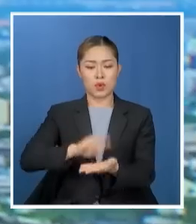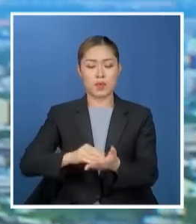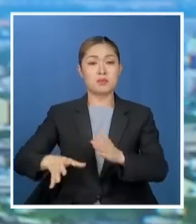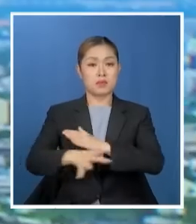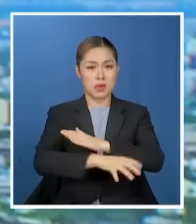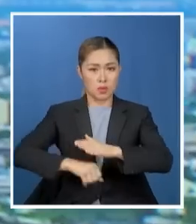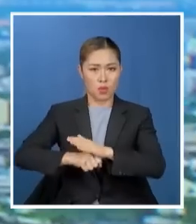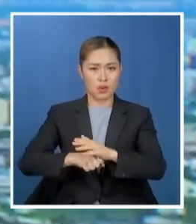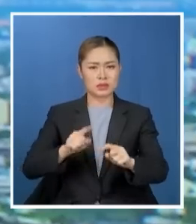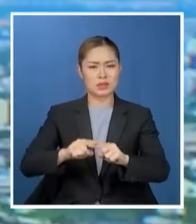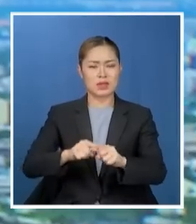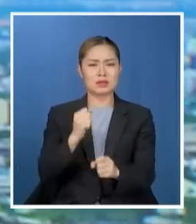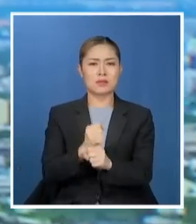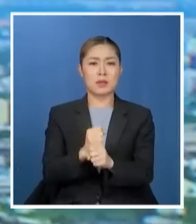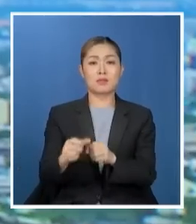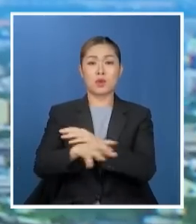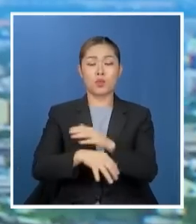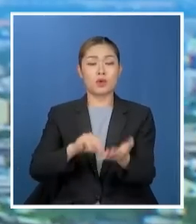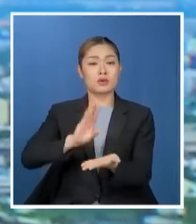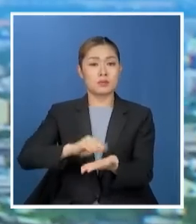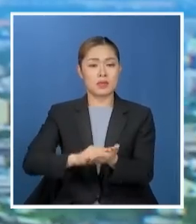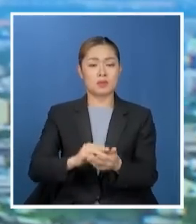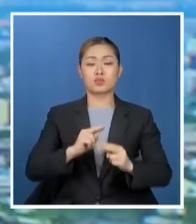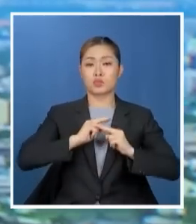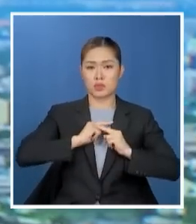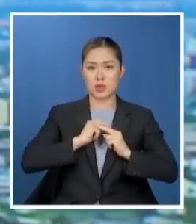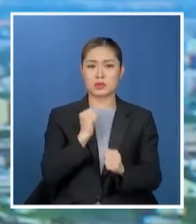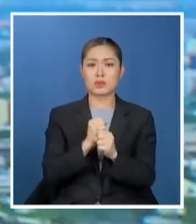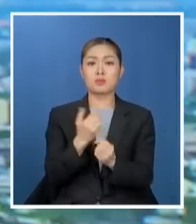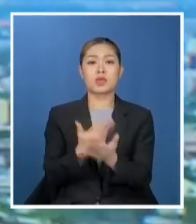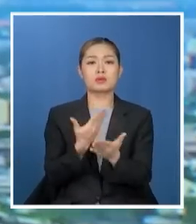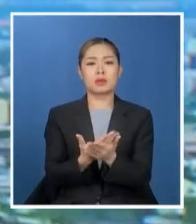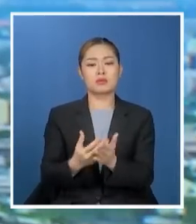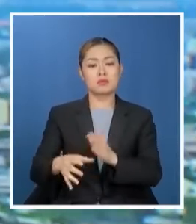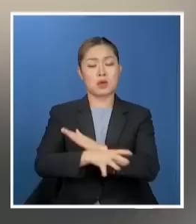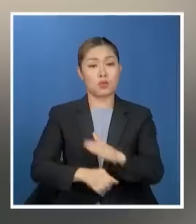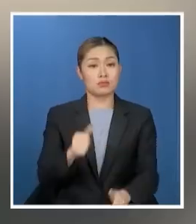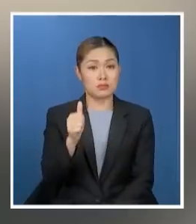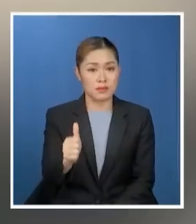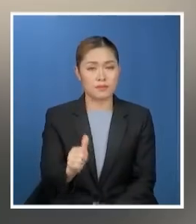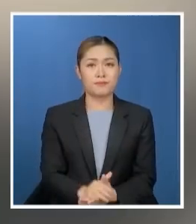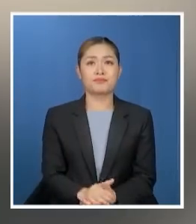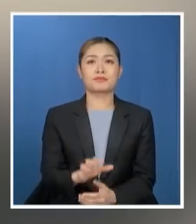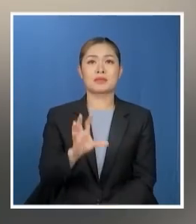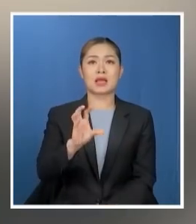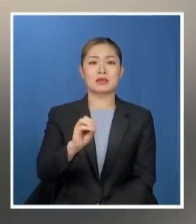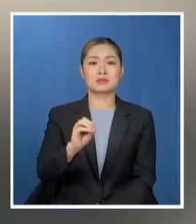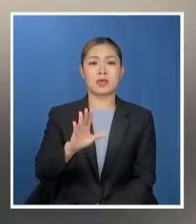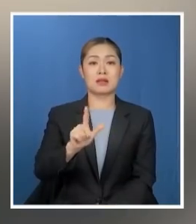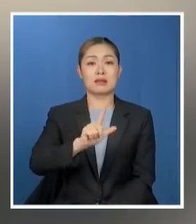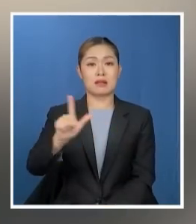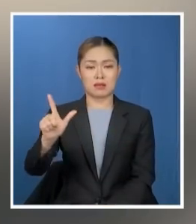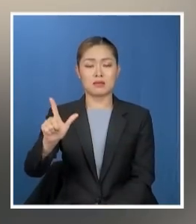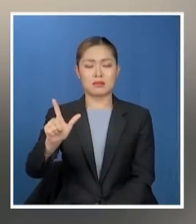นที่ต้องการไปทำธุรกรรมหรือโจรกรรมข้อมูลนะฮะแล้วเอาไปทำทางการเงินเนี่ยสามารถทำได้นะฮะ55ล้านคนนะครับ